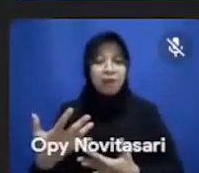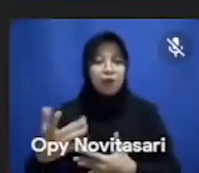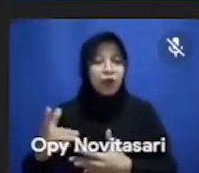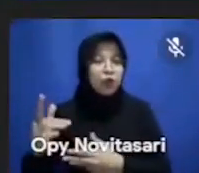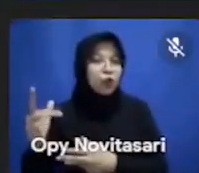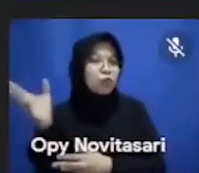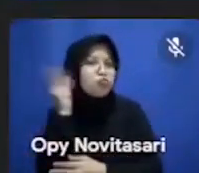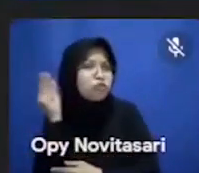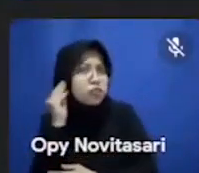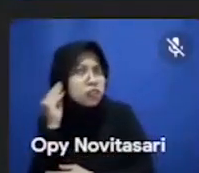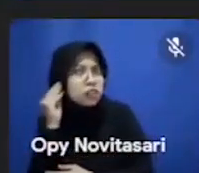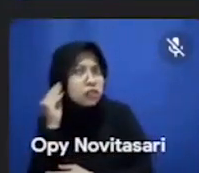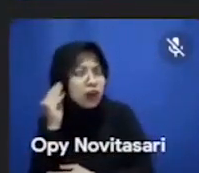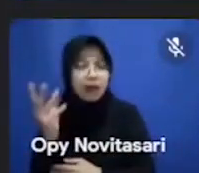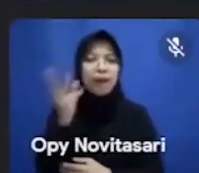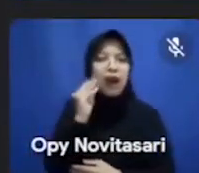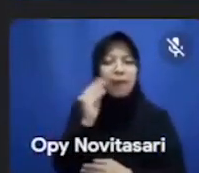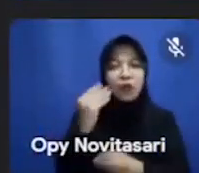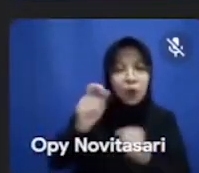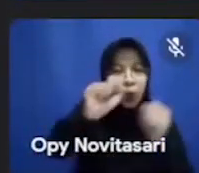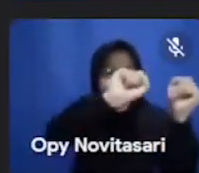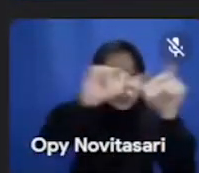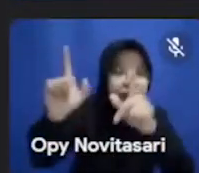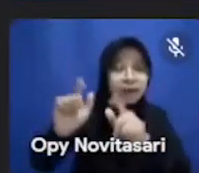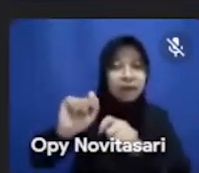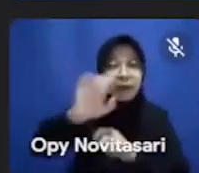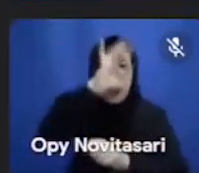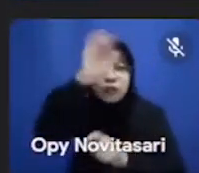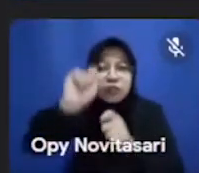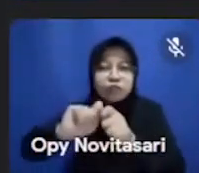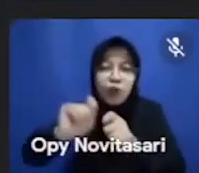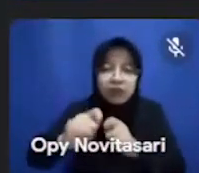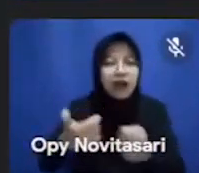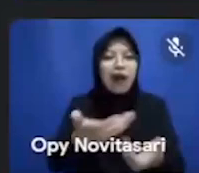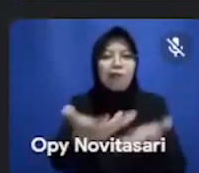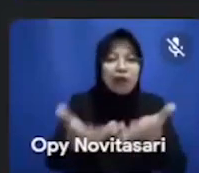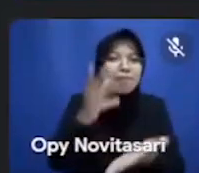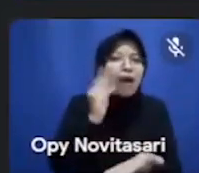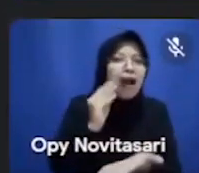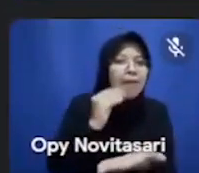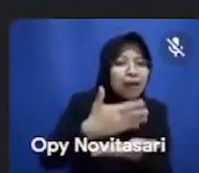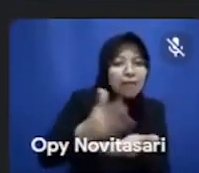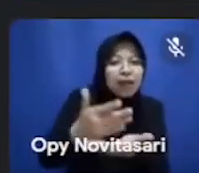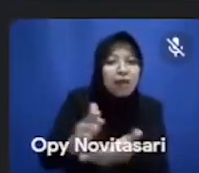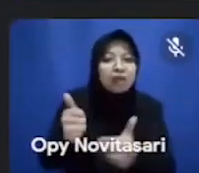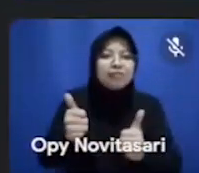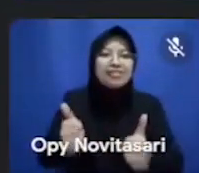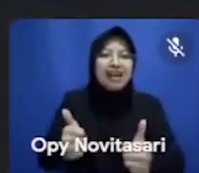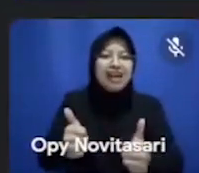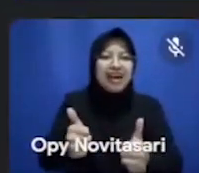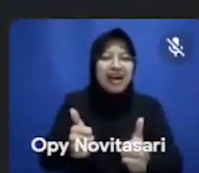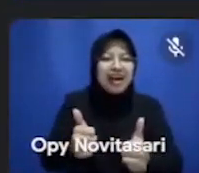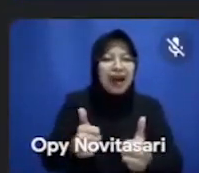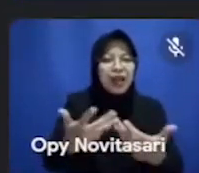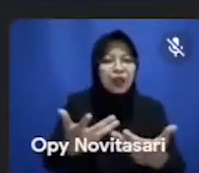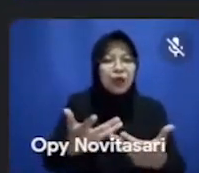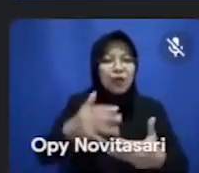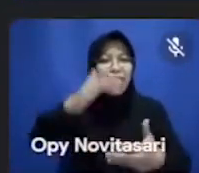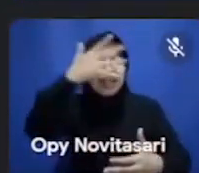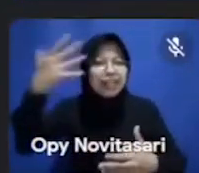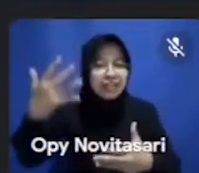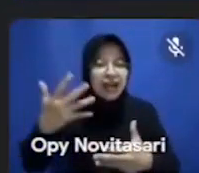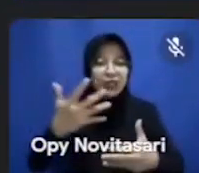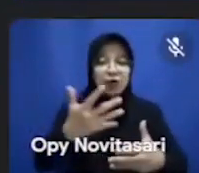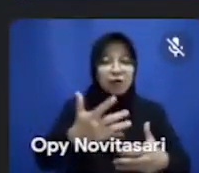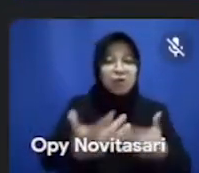bunyi atau memiliki memiliki konsep tentang bunyi Nah itu bisa dibagikan dalam ee ee karya Lidya dalam